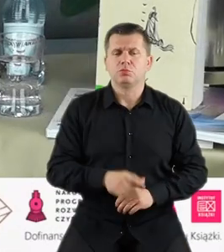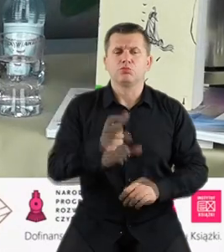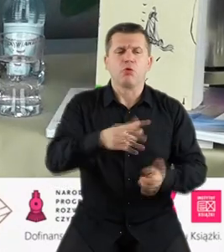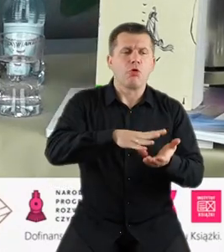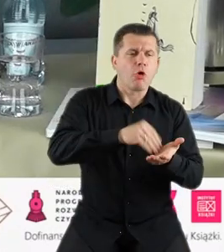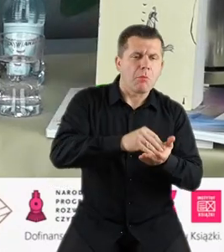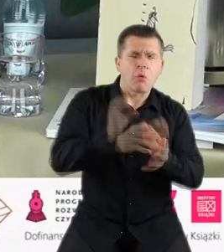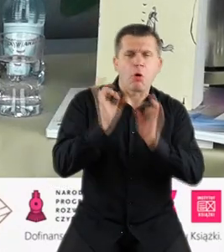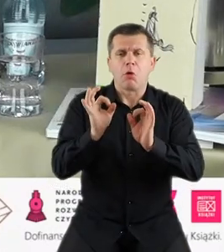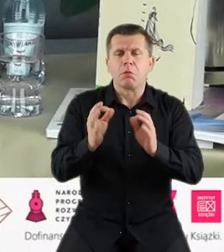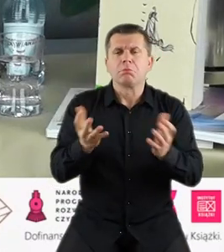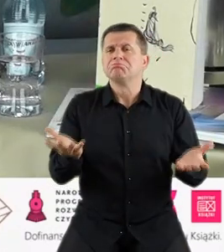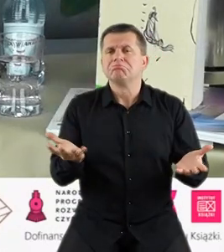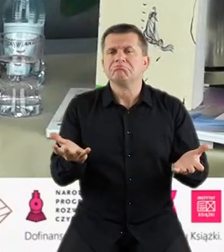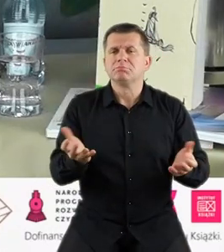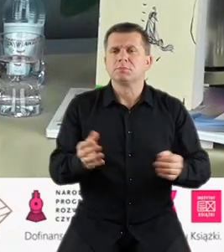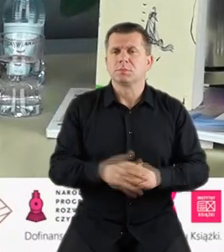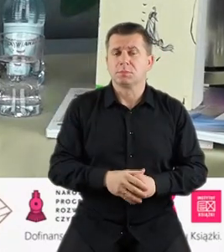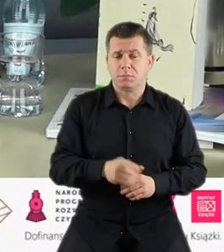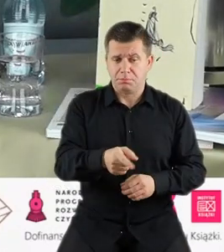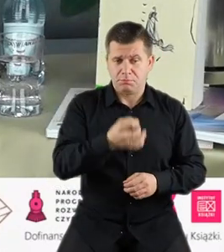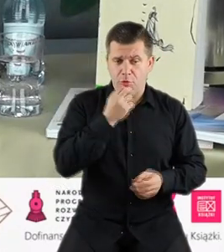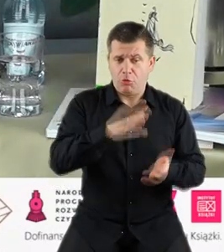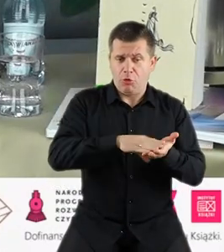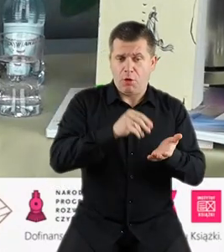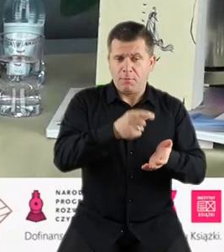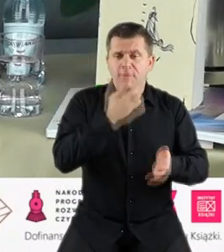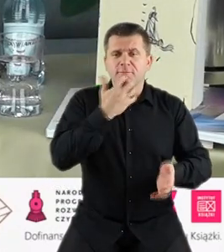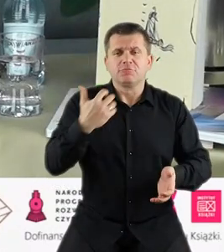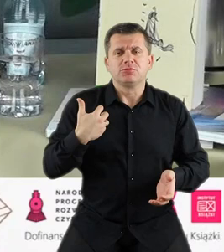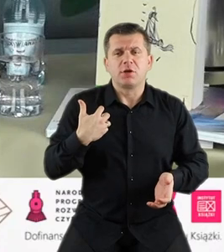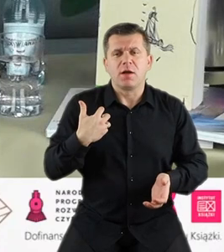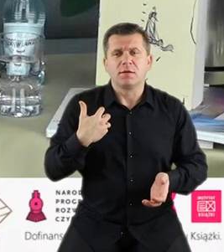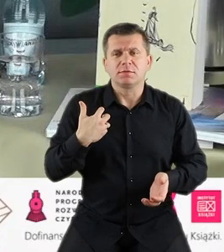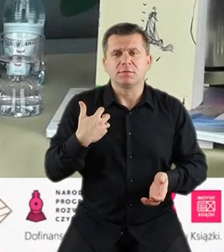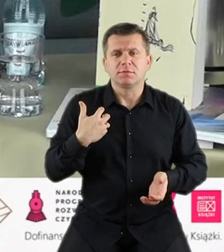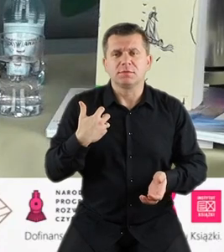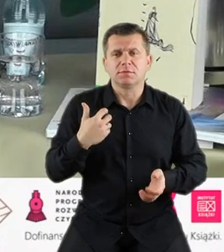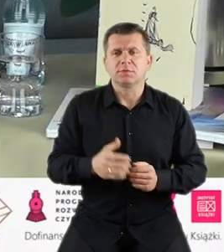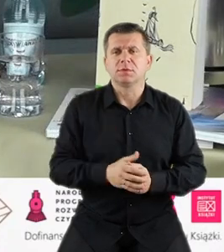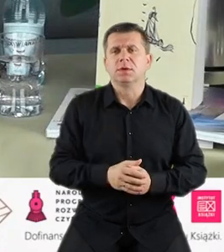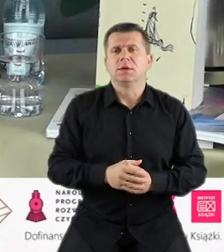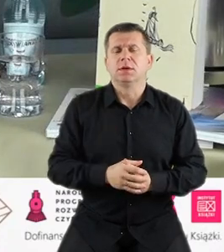jest kopią, co jest oryginałem? Czy kopia, która wcześniej opuściła